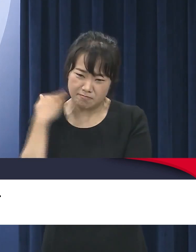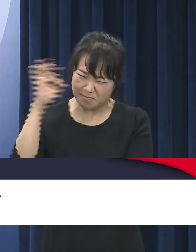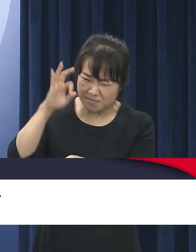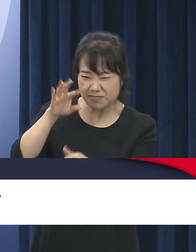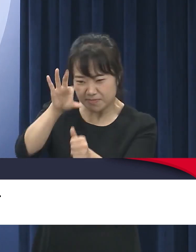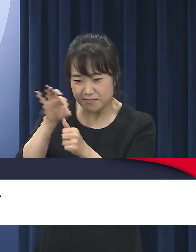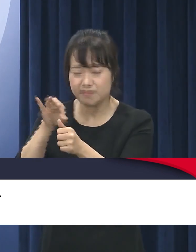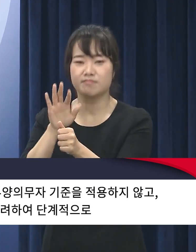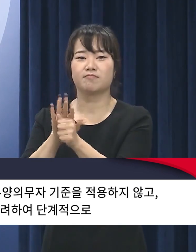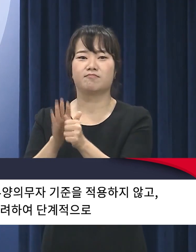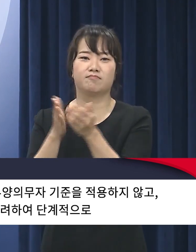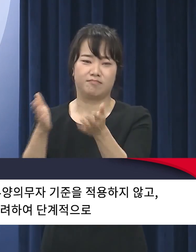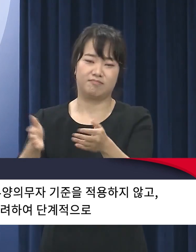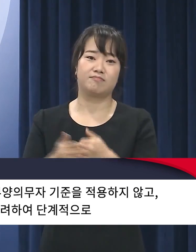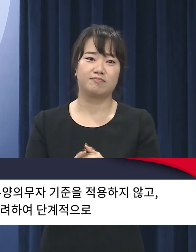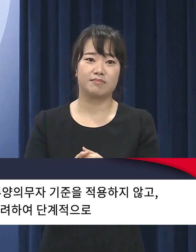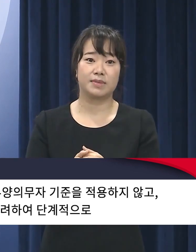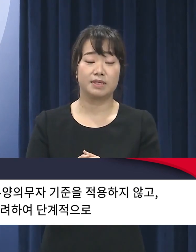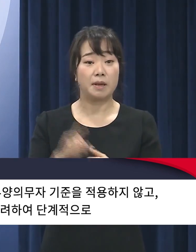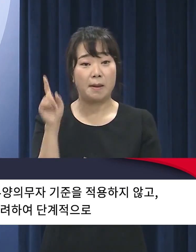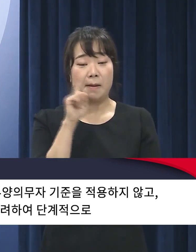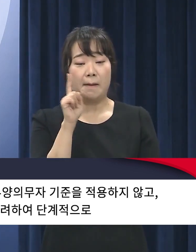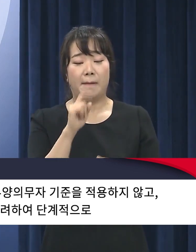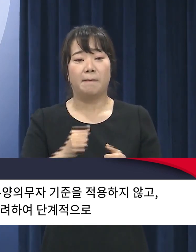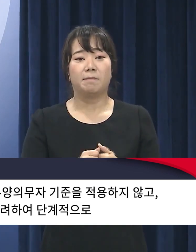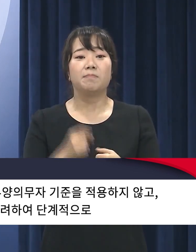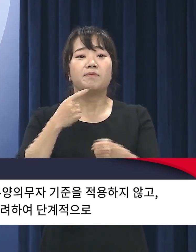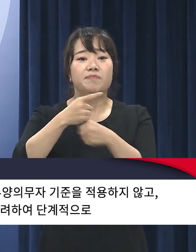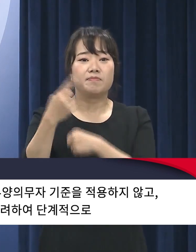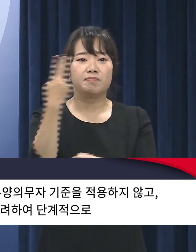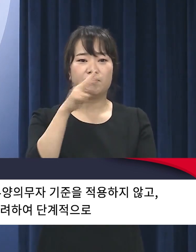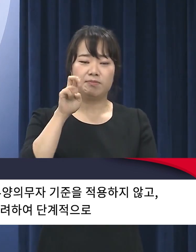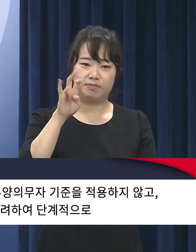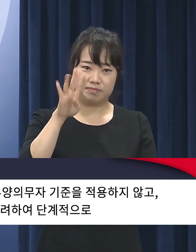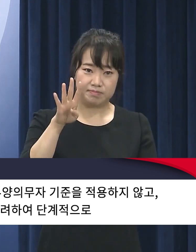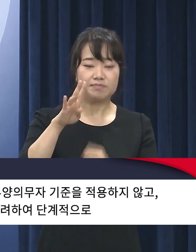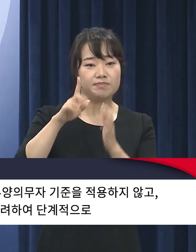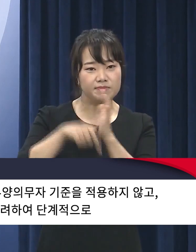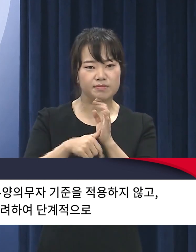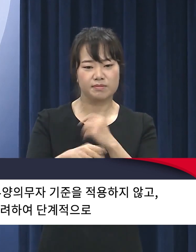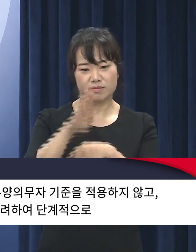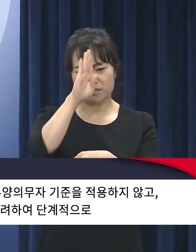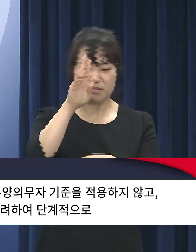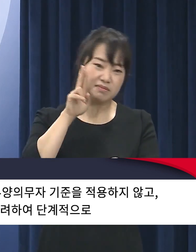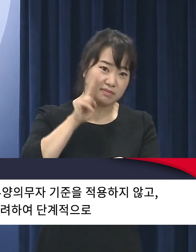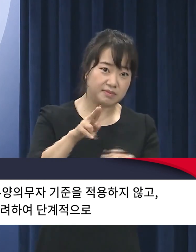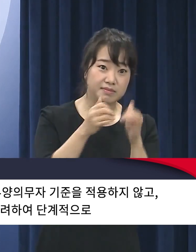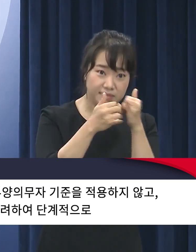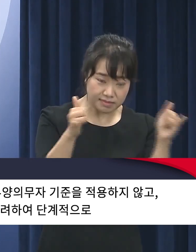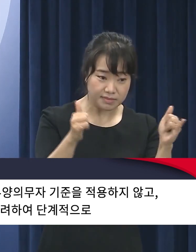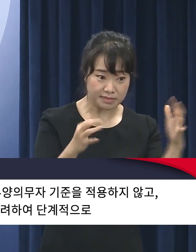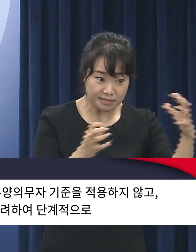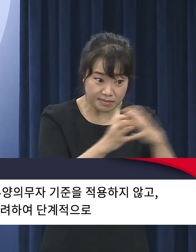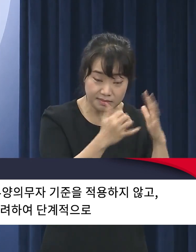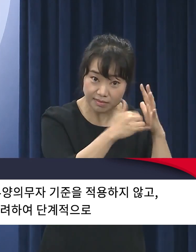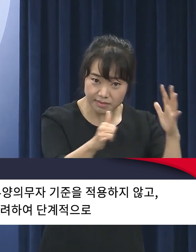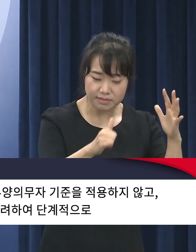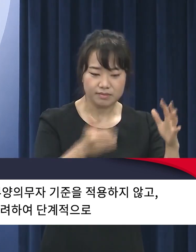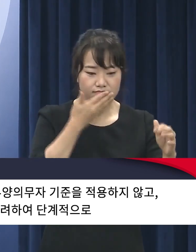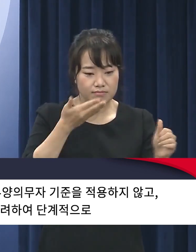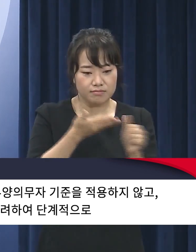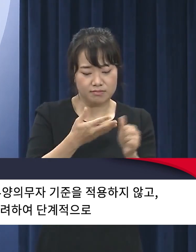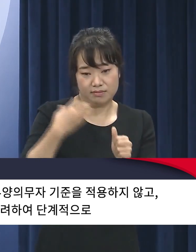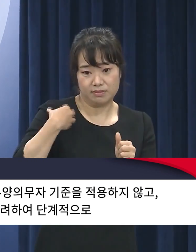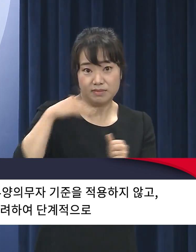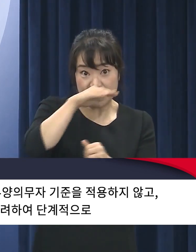기준을 단계적으로 완화합니다. 먼저 내년도 2024년 중증 장애인이 있는 가구에는 부양